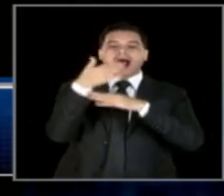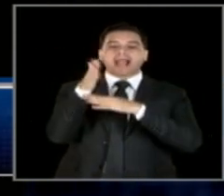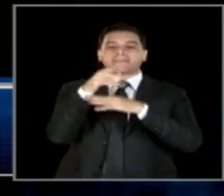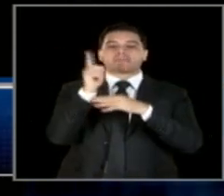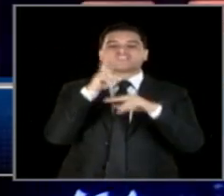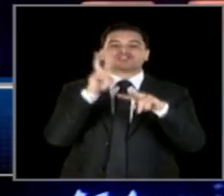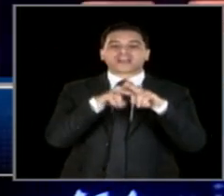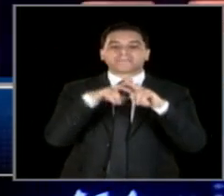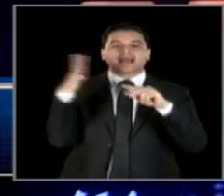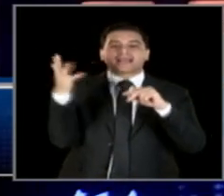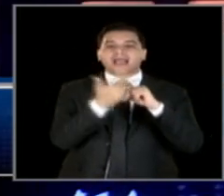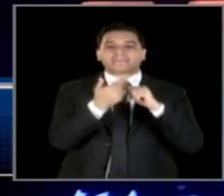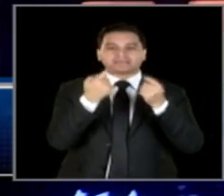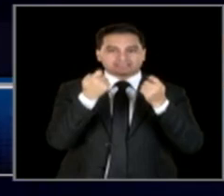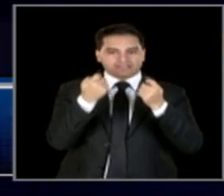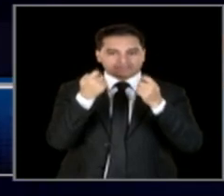مايكل. صفر.